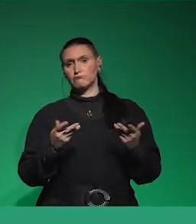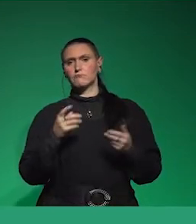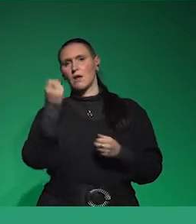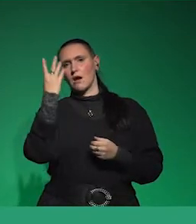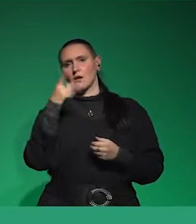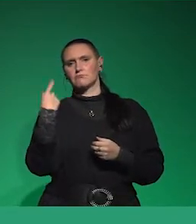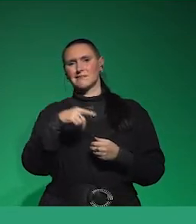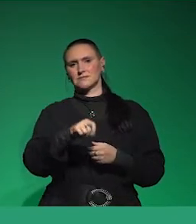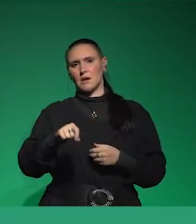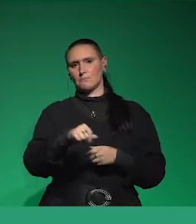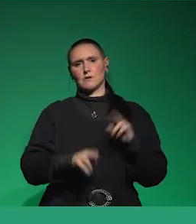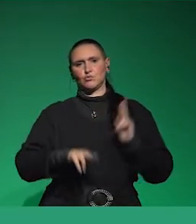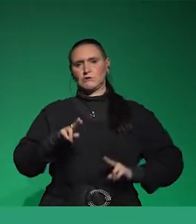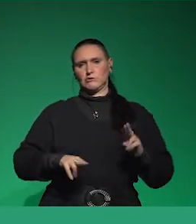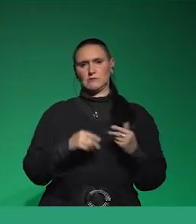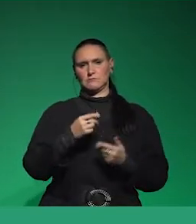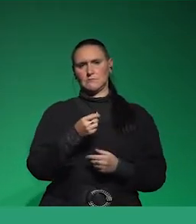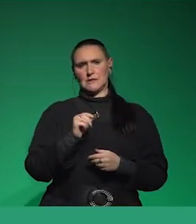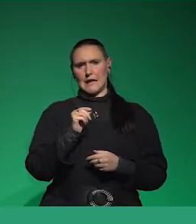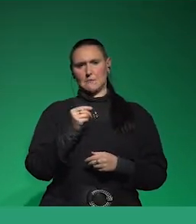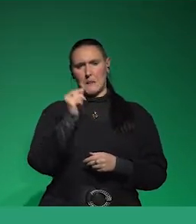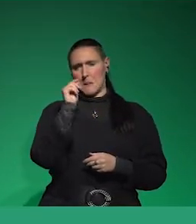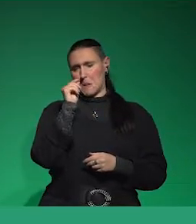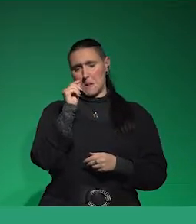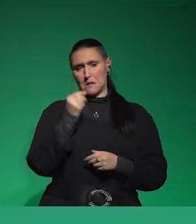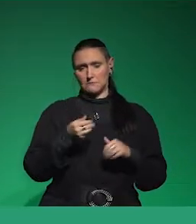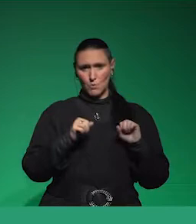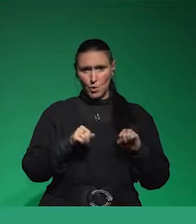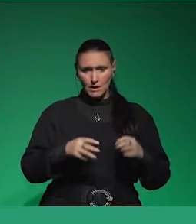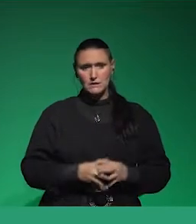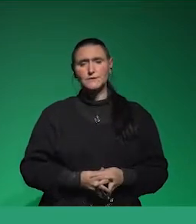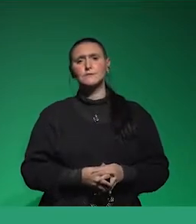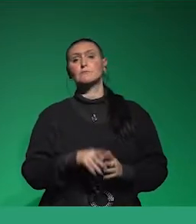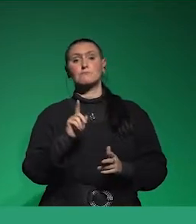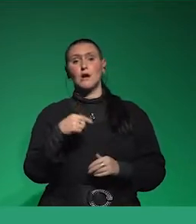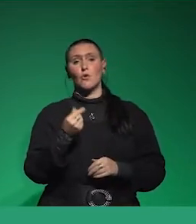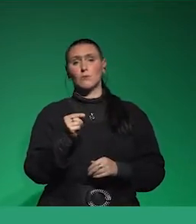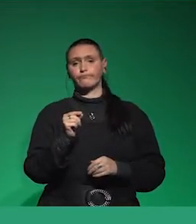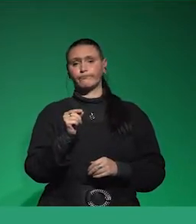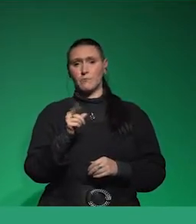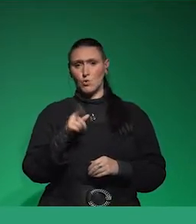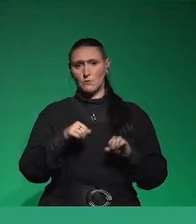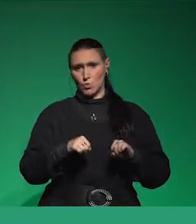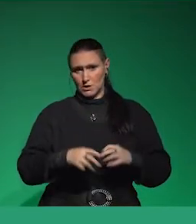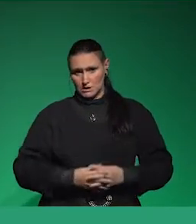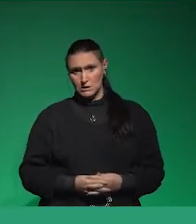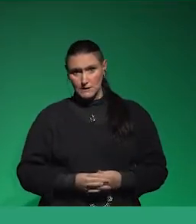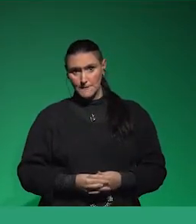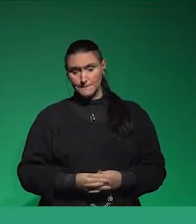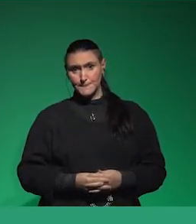Samen. Sie können sehr klein sein, einige Millimeter, aber auch recht groß. Also